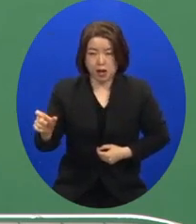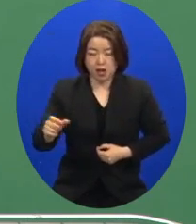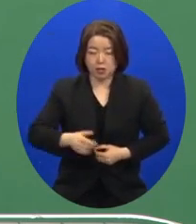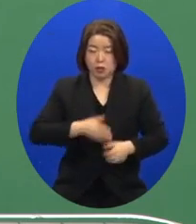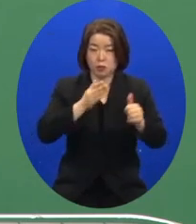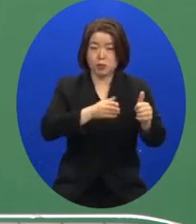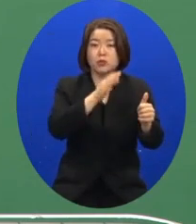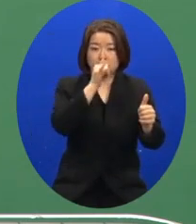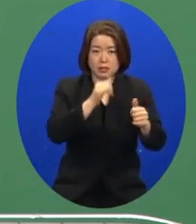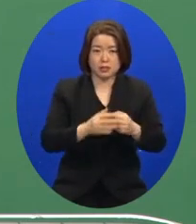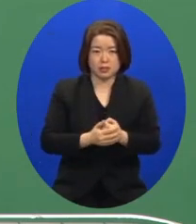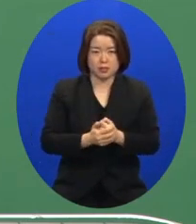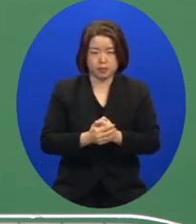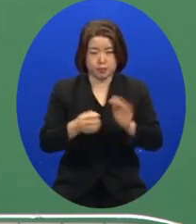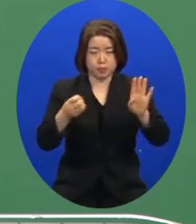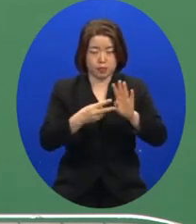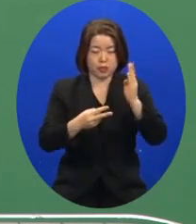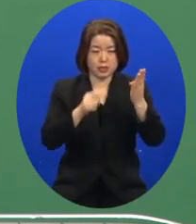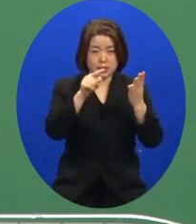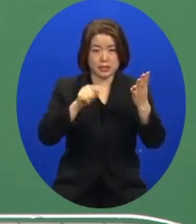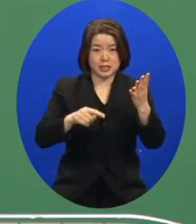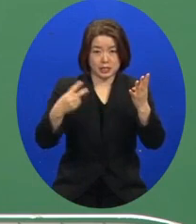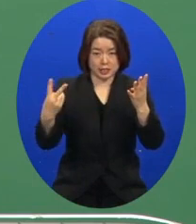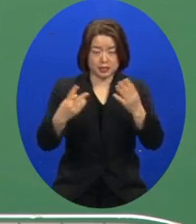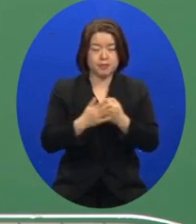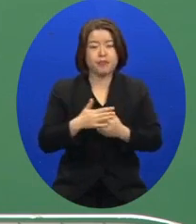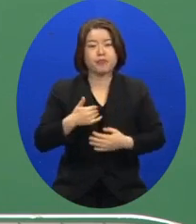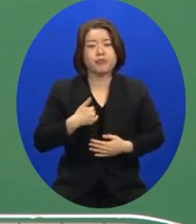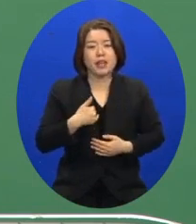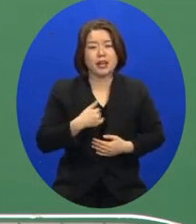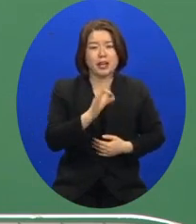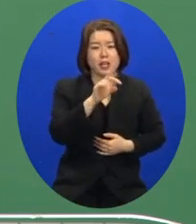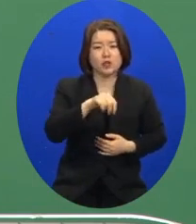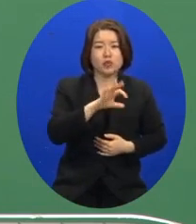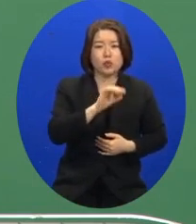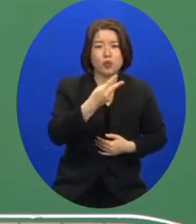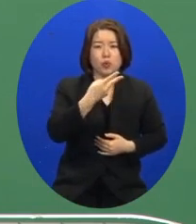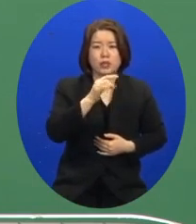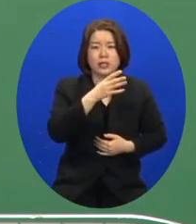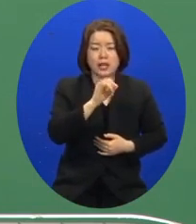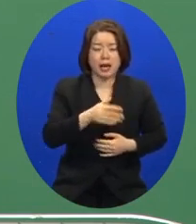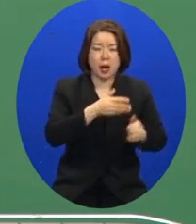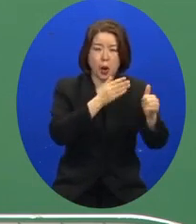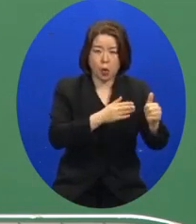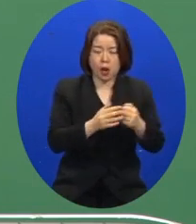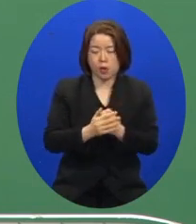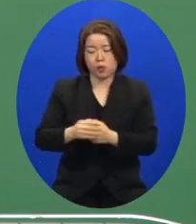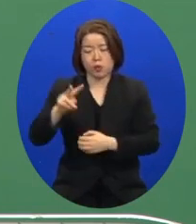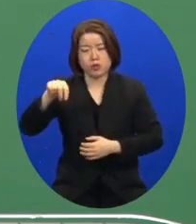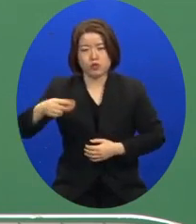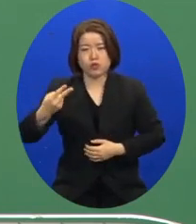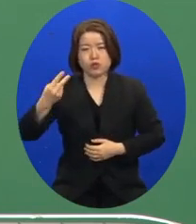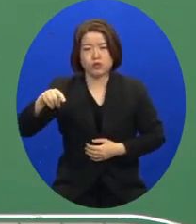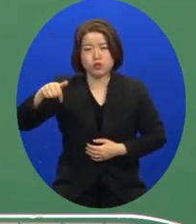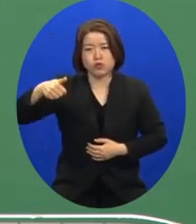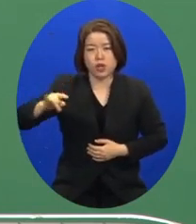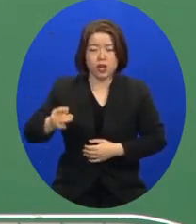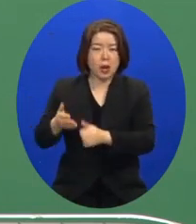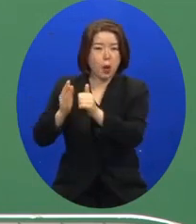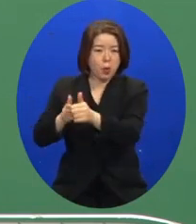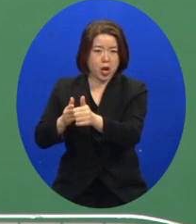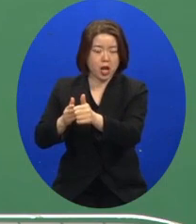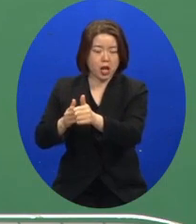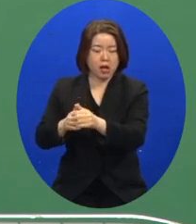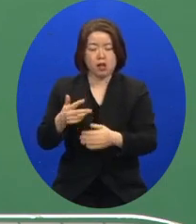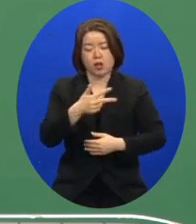권면합니다. 빌립보서 4장 2절에 내가 유오디아를 권하고 순두계를 권하노니 주 안에서